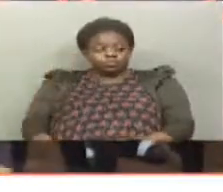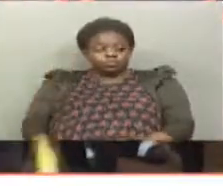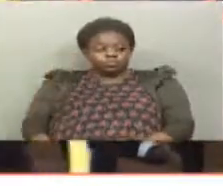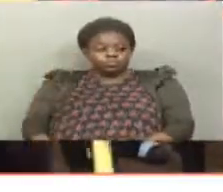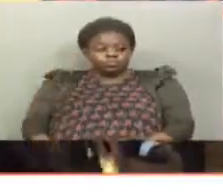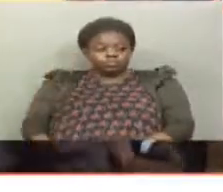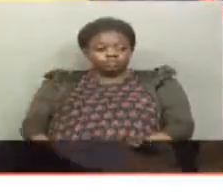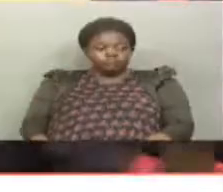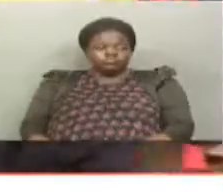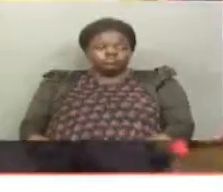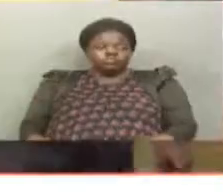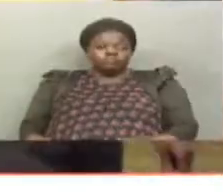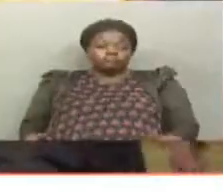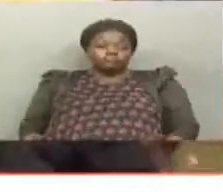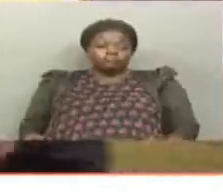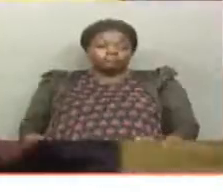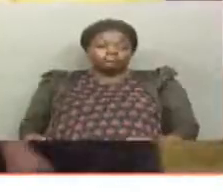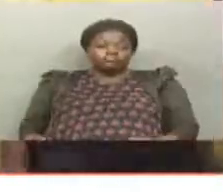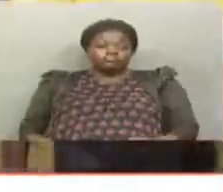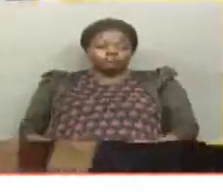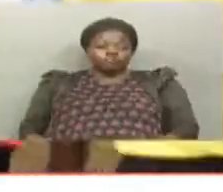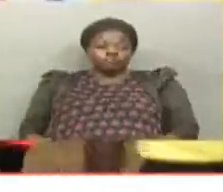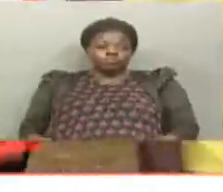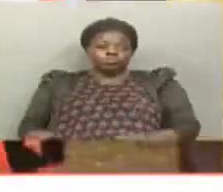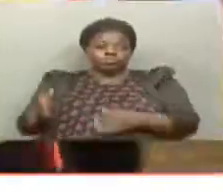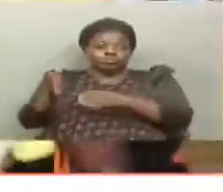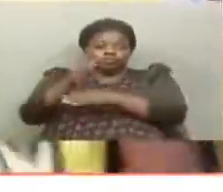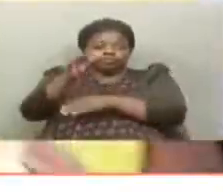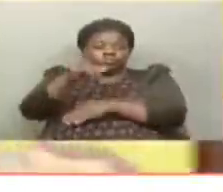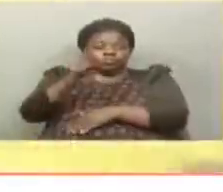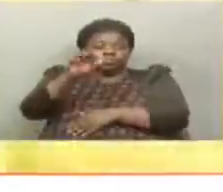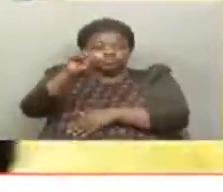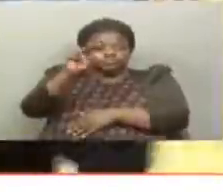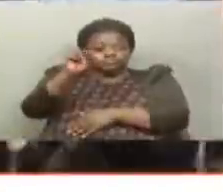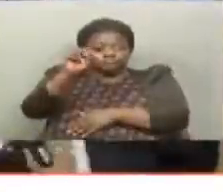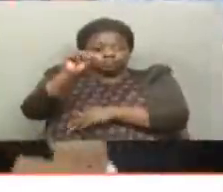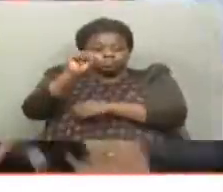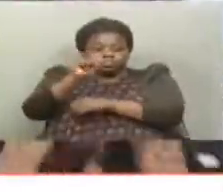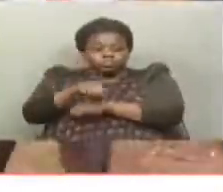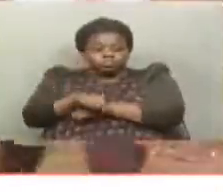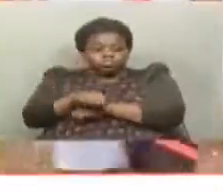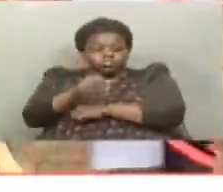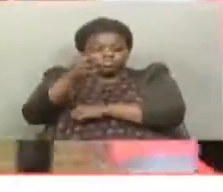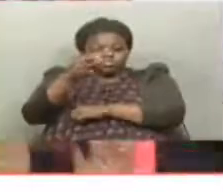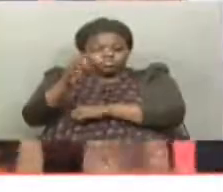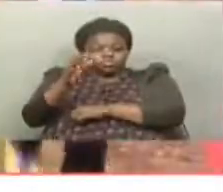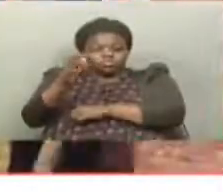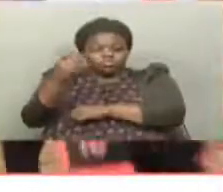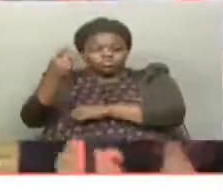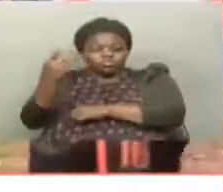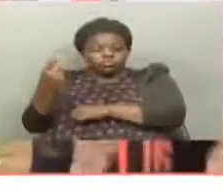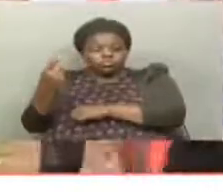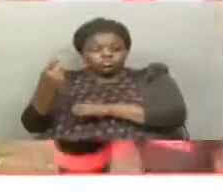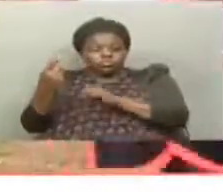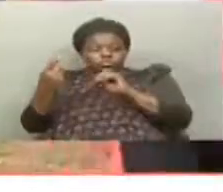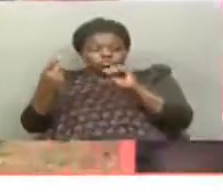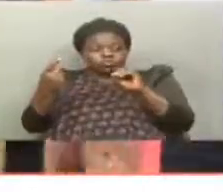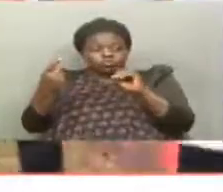Ku final timu ya Fortbet ngikulembedwa mu ambasada wayo Alex Mohanji ya kubye timu ya chingira FC ku gole